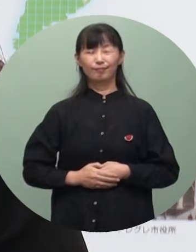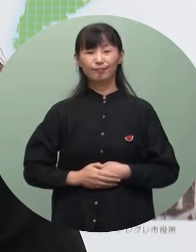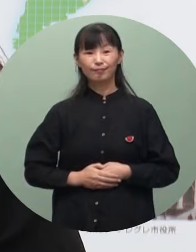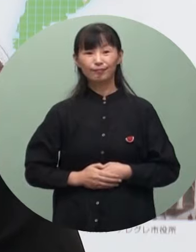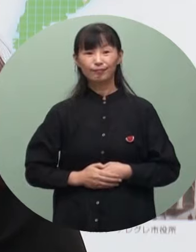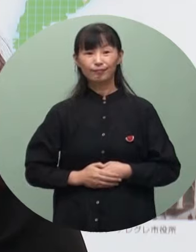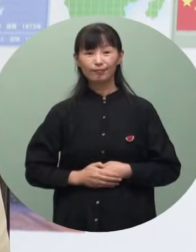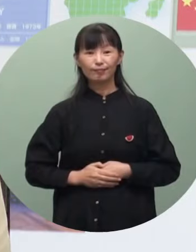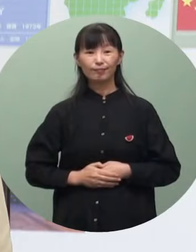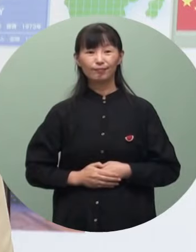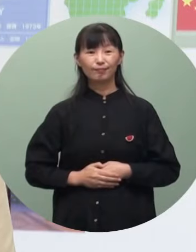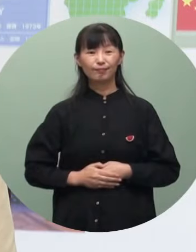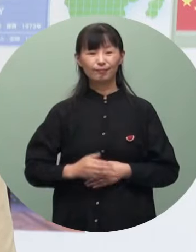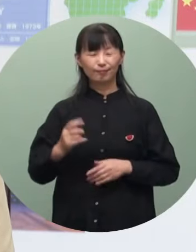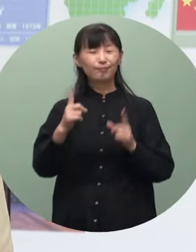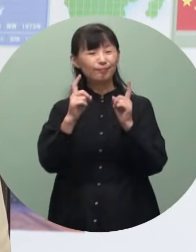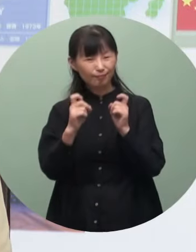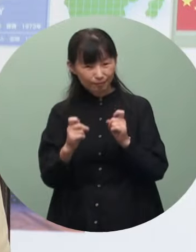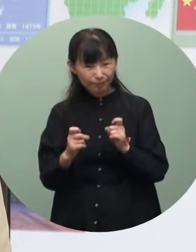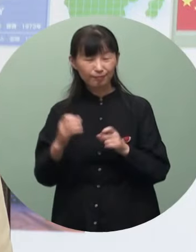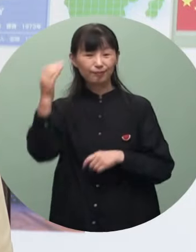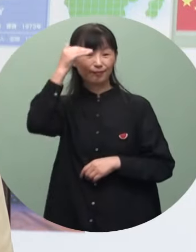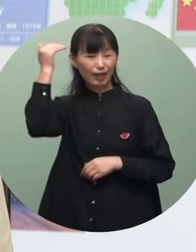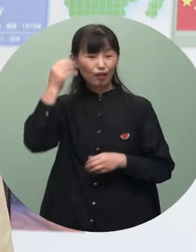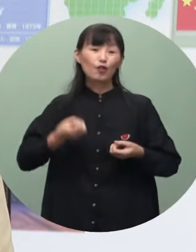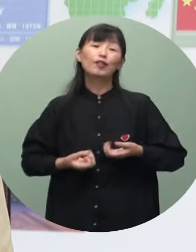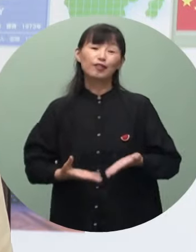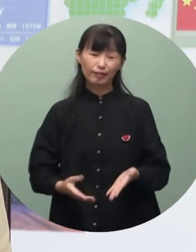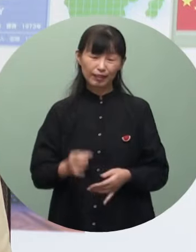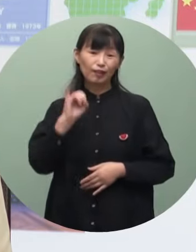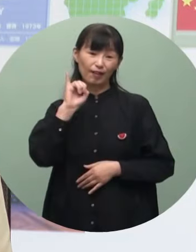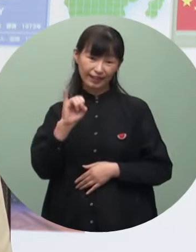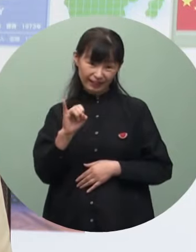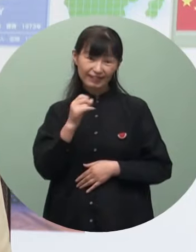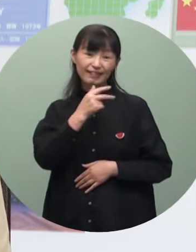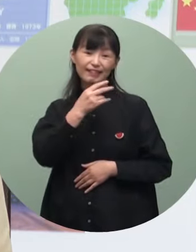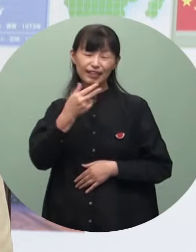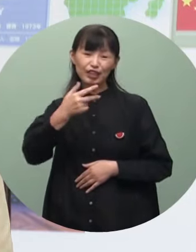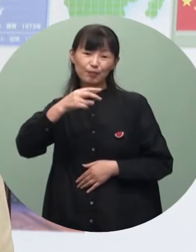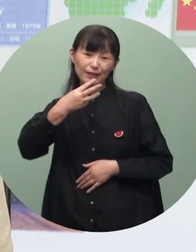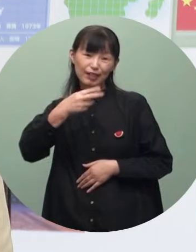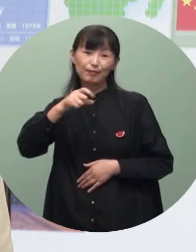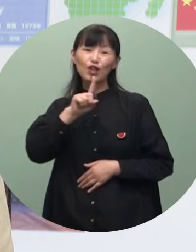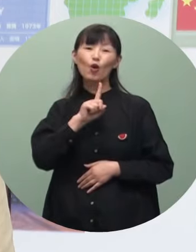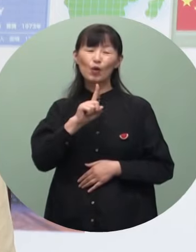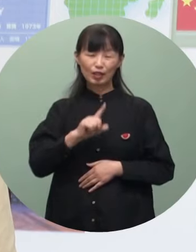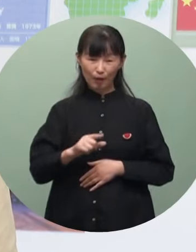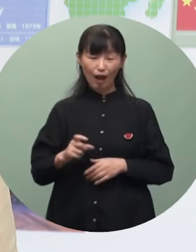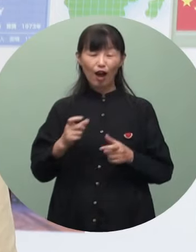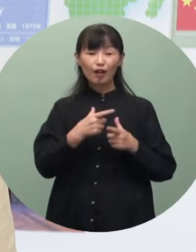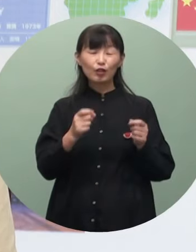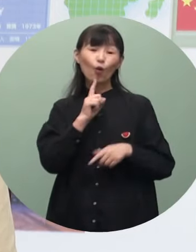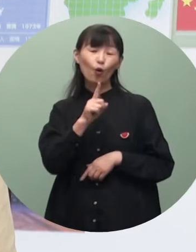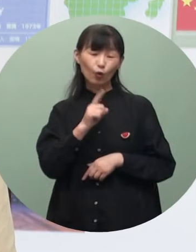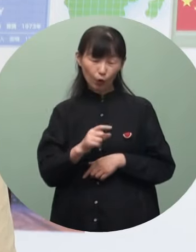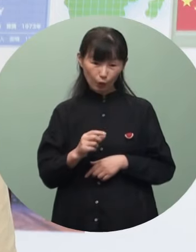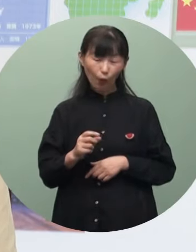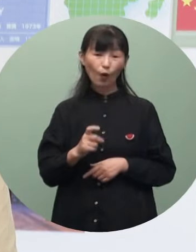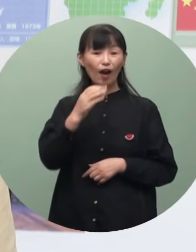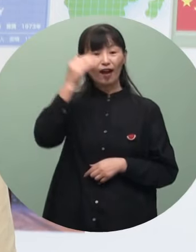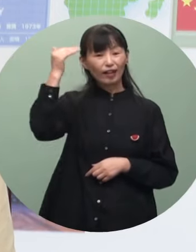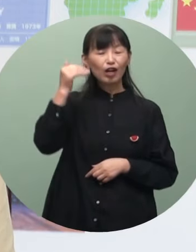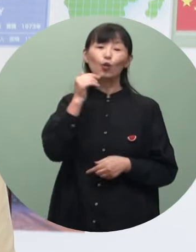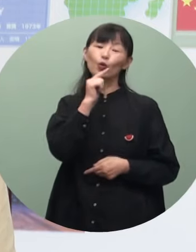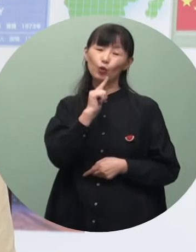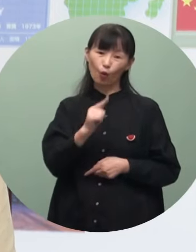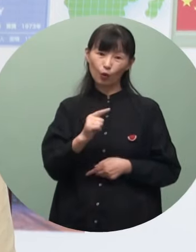いします。 こんにちは、韓国出身のイ・ジミと申します。日本語と韓国語が語順が一緒ということ